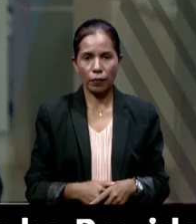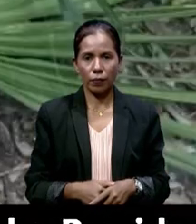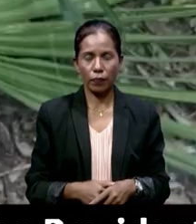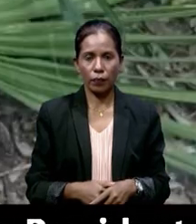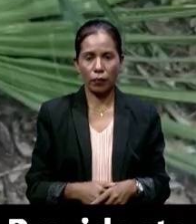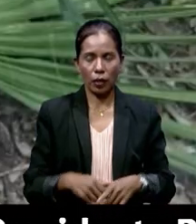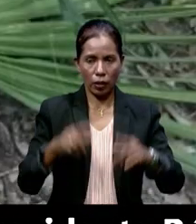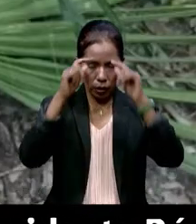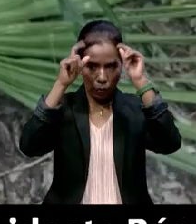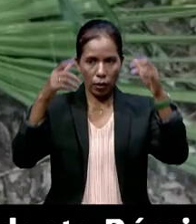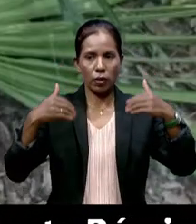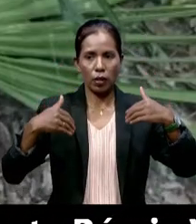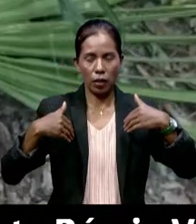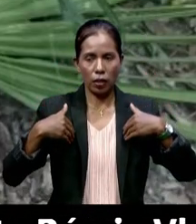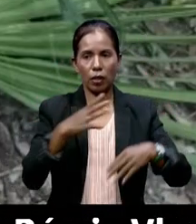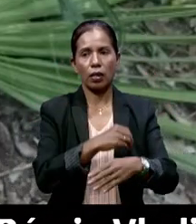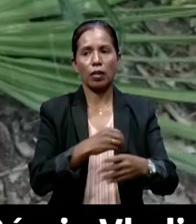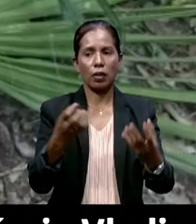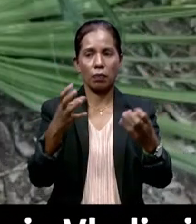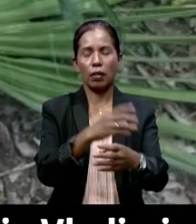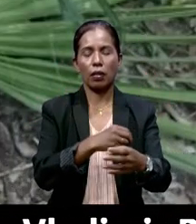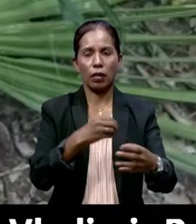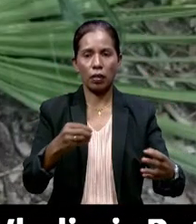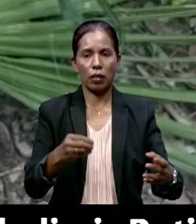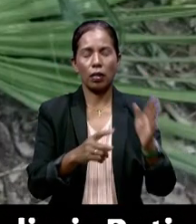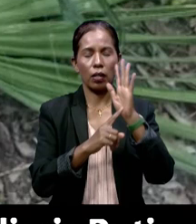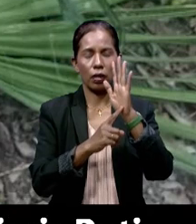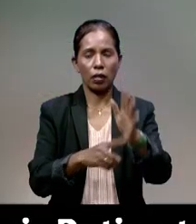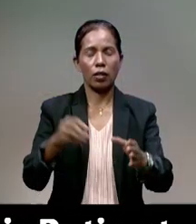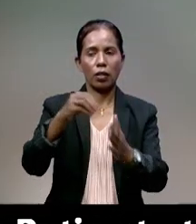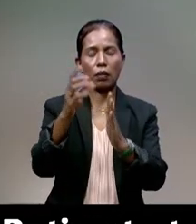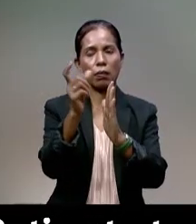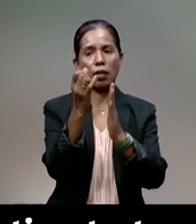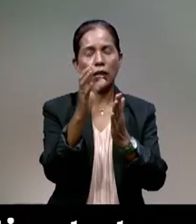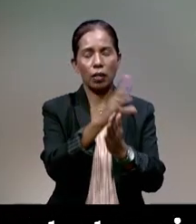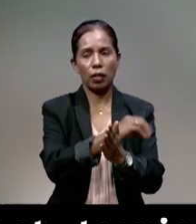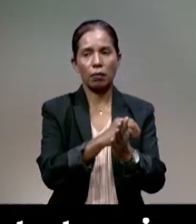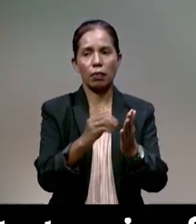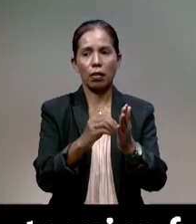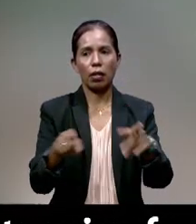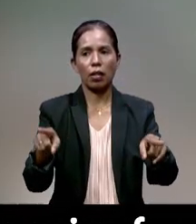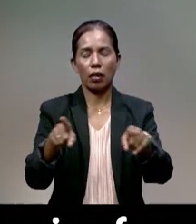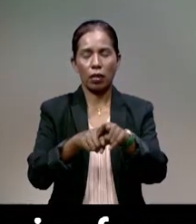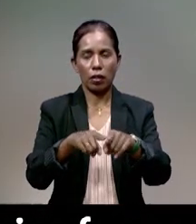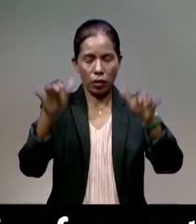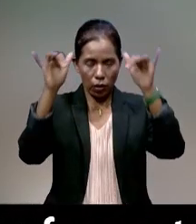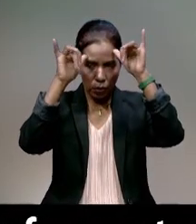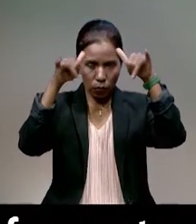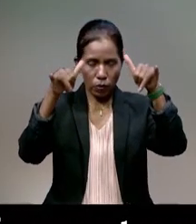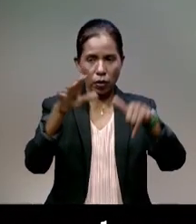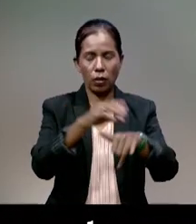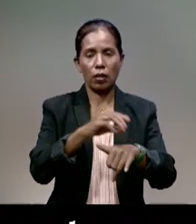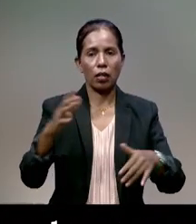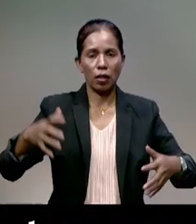Timor Leste he spesie no biodiversidade oioin mai be spesie ne betama lista amiasadu lakon makanesan rusa, meda,